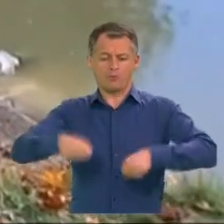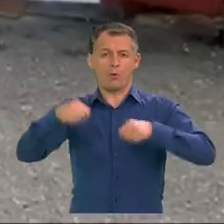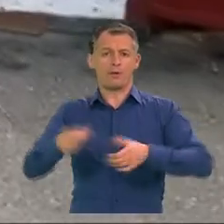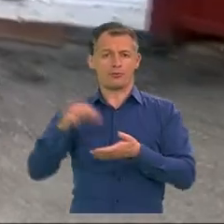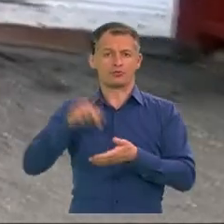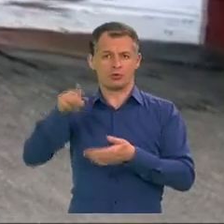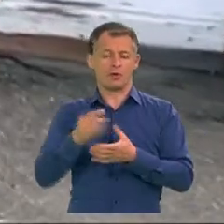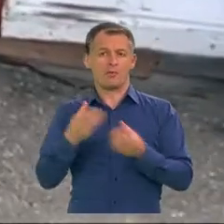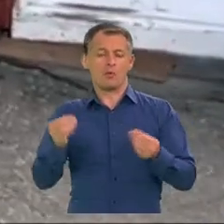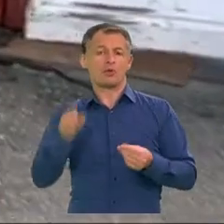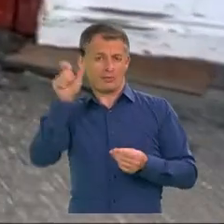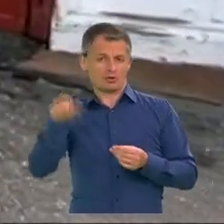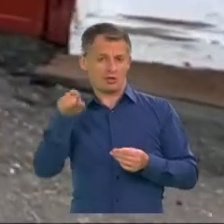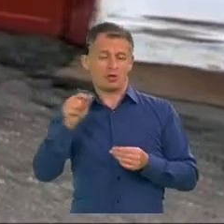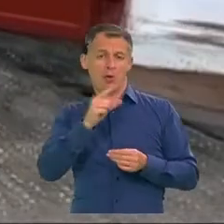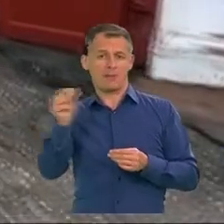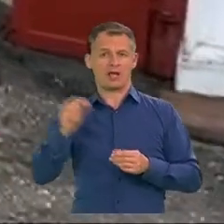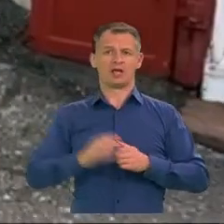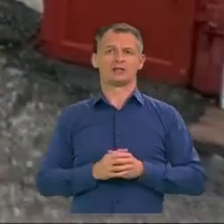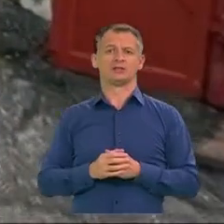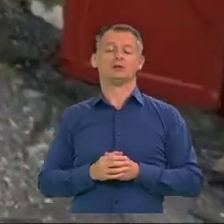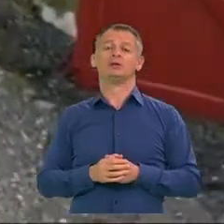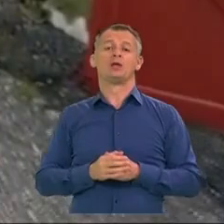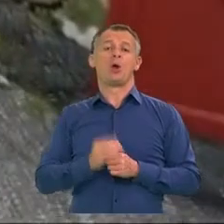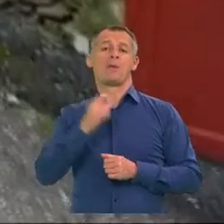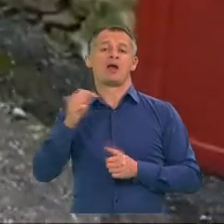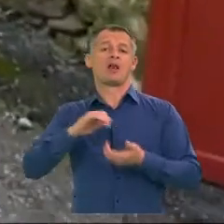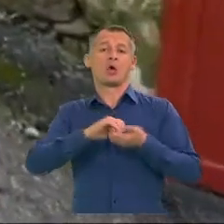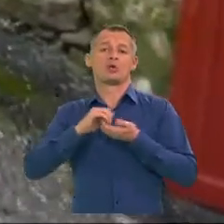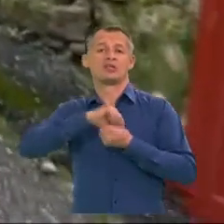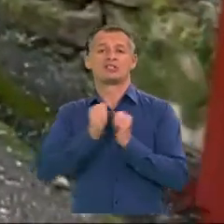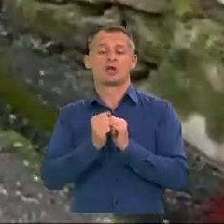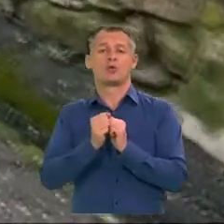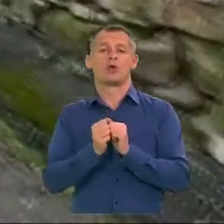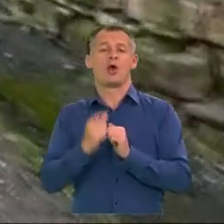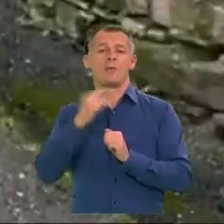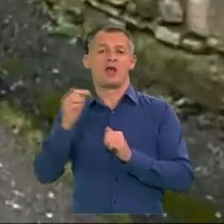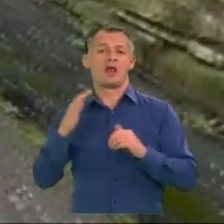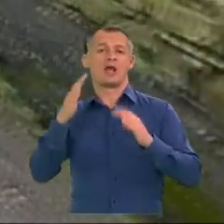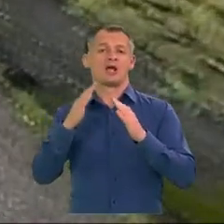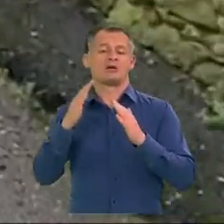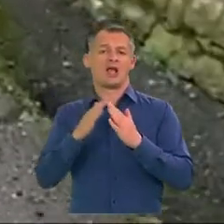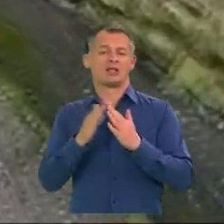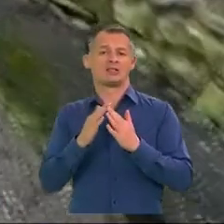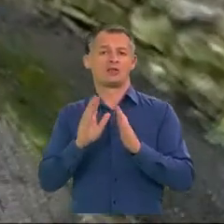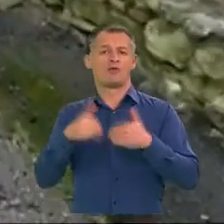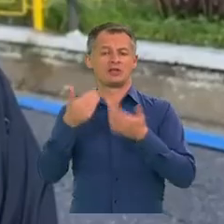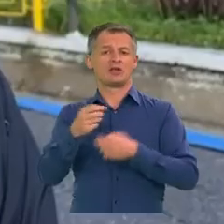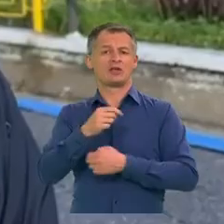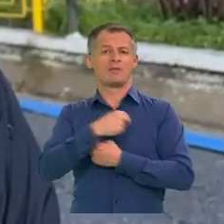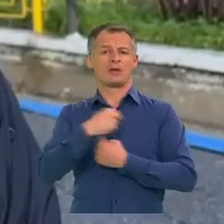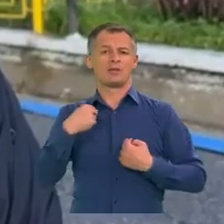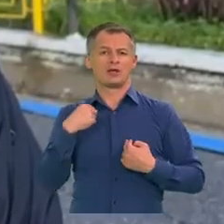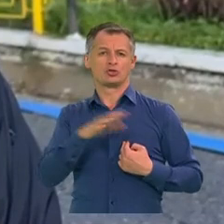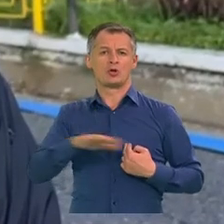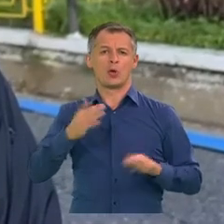afectate s-au autoevacuat. Majoritatea au plecat la rude sau în clădirile puse la dispoziție de primăriile din zona Munților Apuseni. Avem